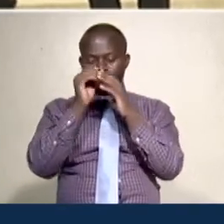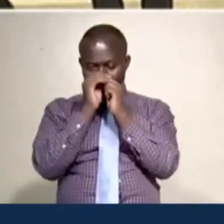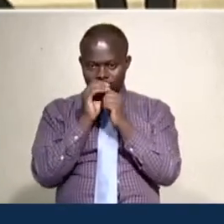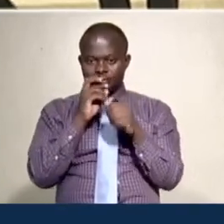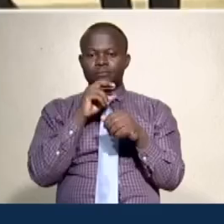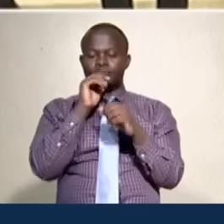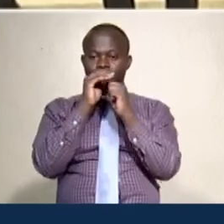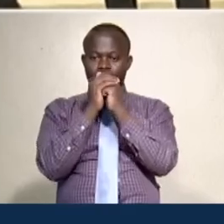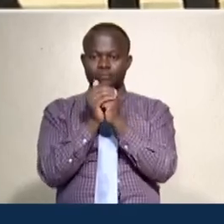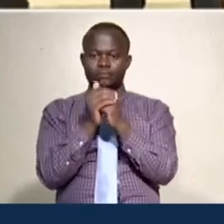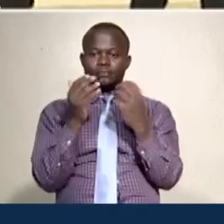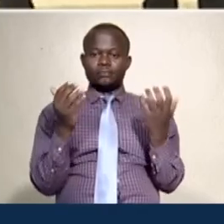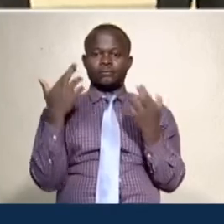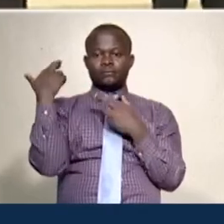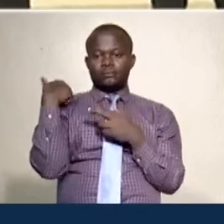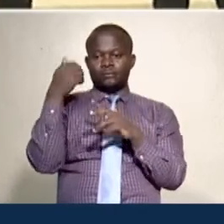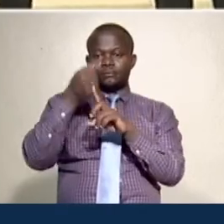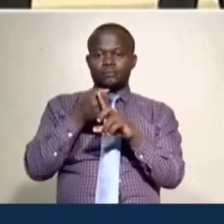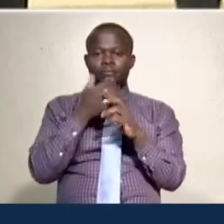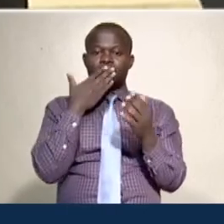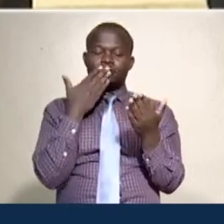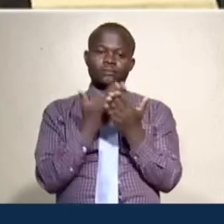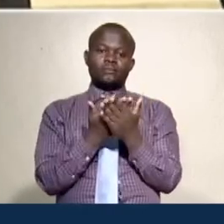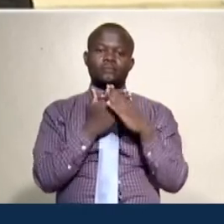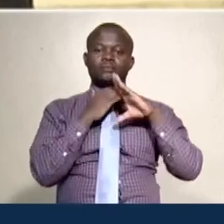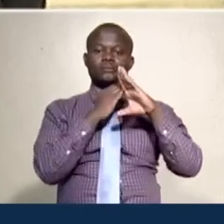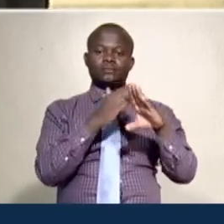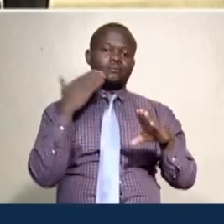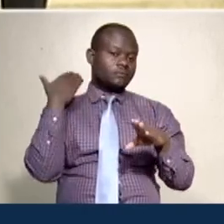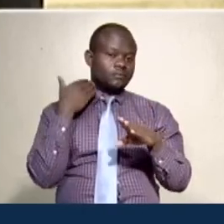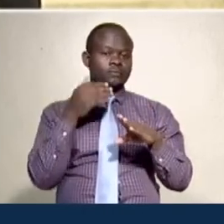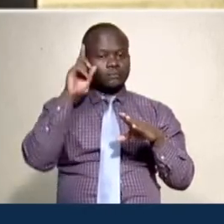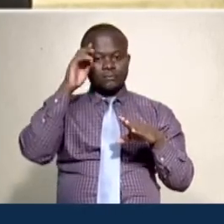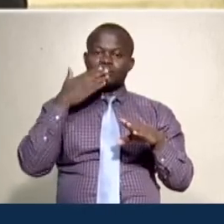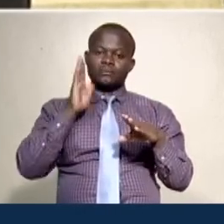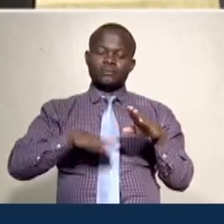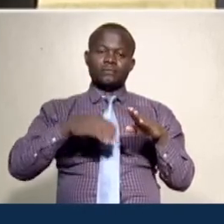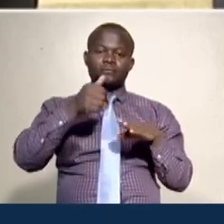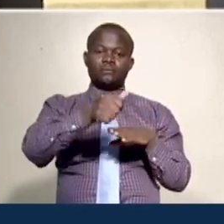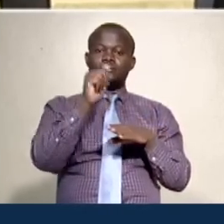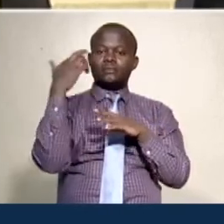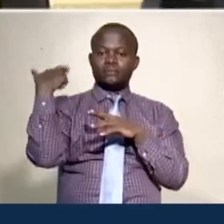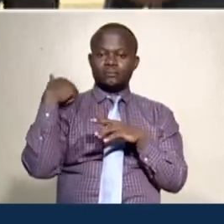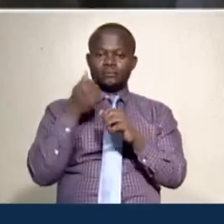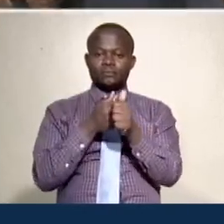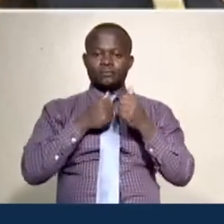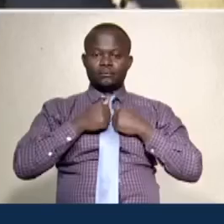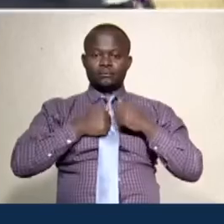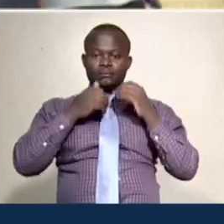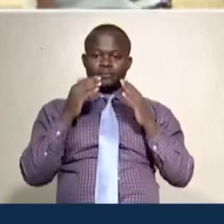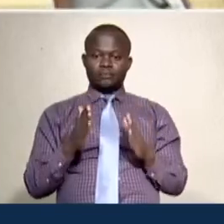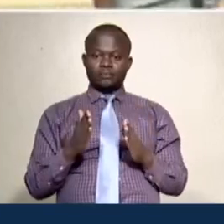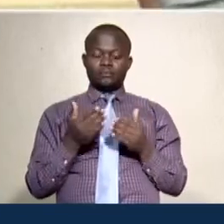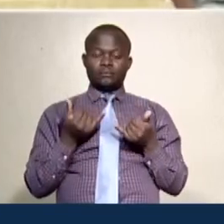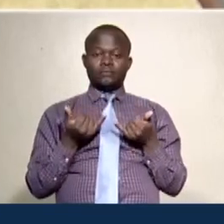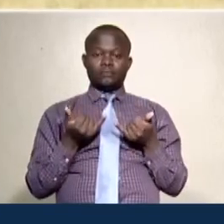cyangwa udasenga, inshingano yo guharanira icyiza kurwanya Jenoside ingengabitekerezo yayo ni inshingano ya buri munyarwanda. Abwo